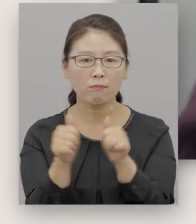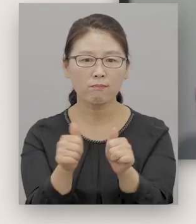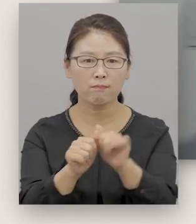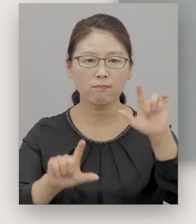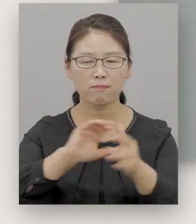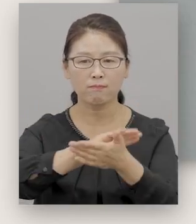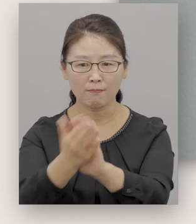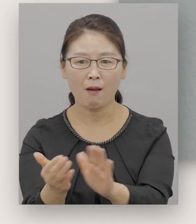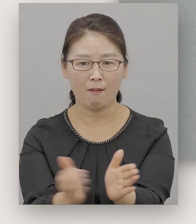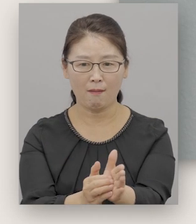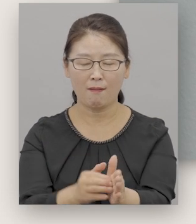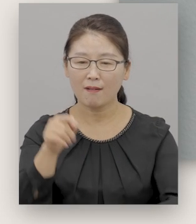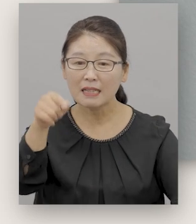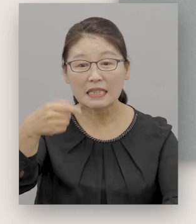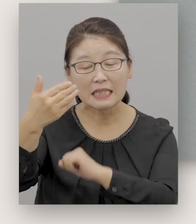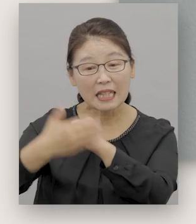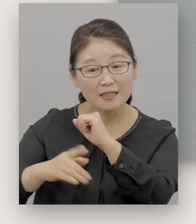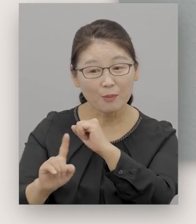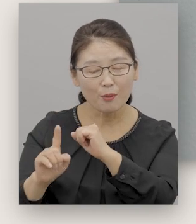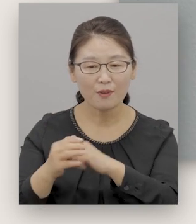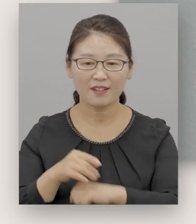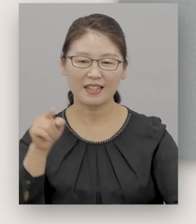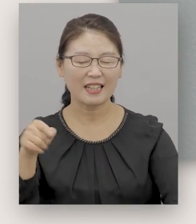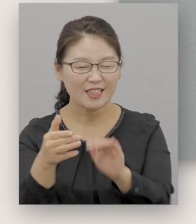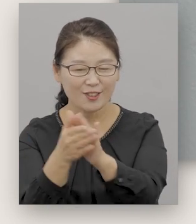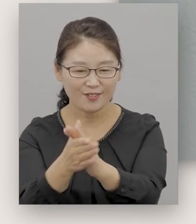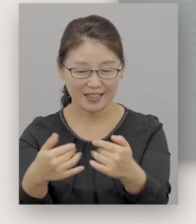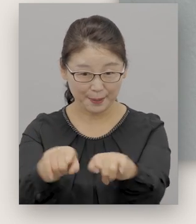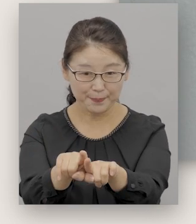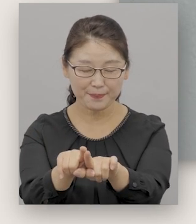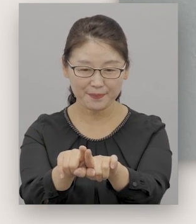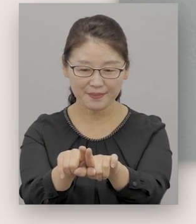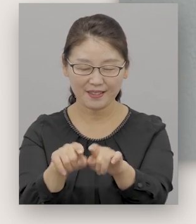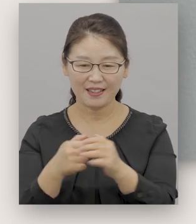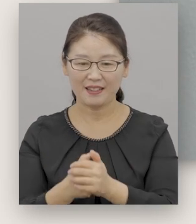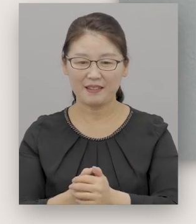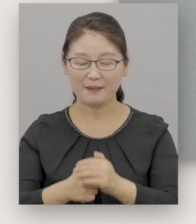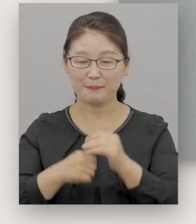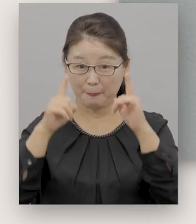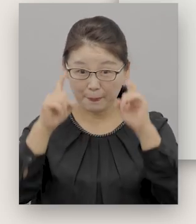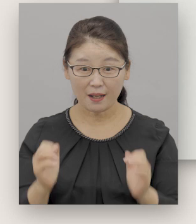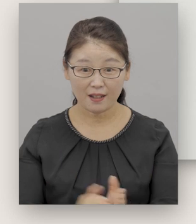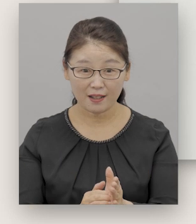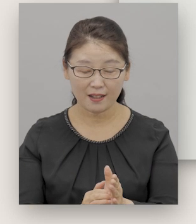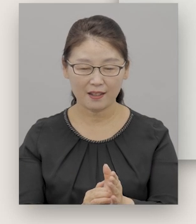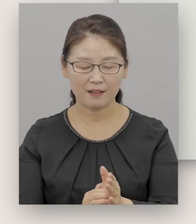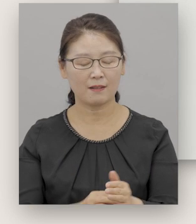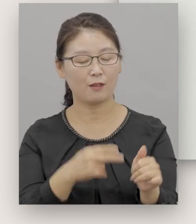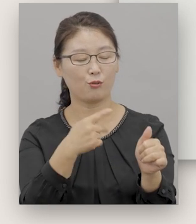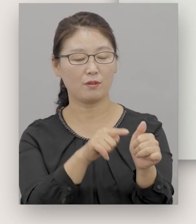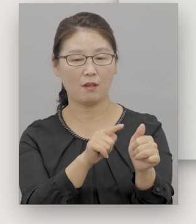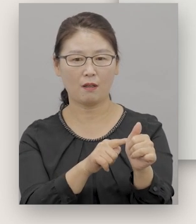사진. 만레이라는 이제 친구와 같이 촬영한 이 사진 같은 경우는 듀샹 스스로 여장을 하고,